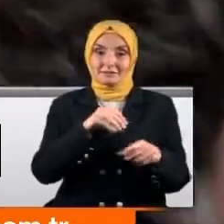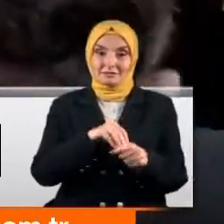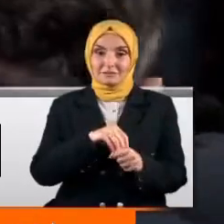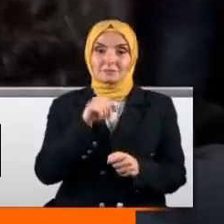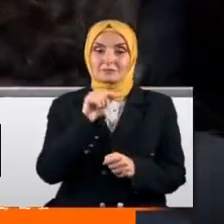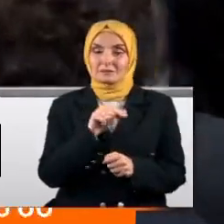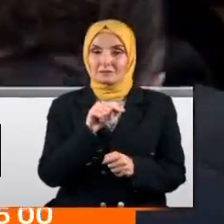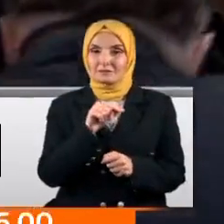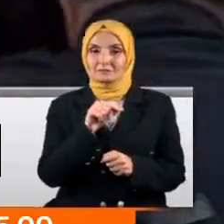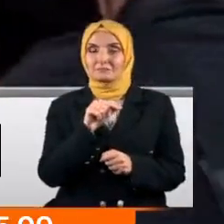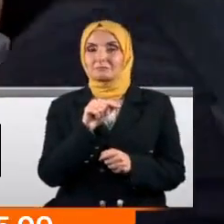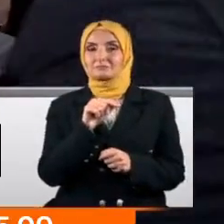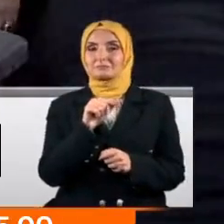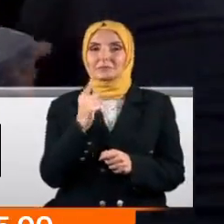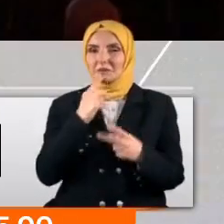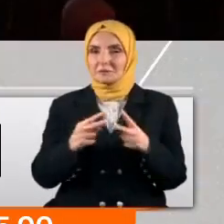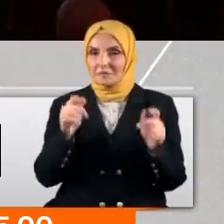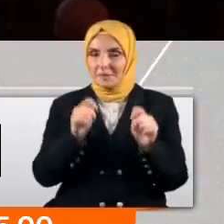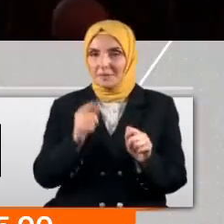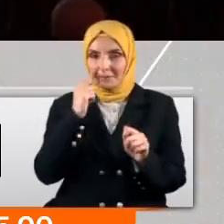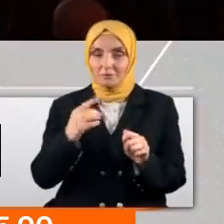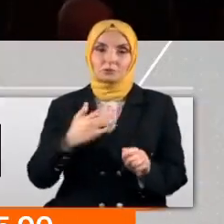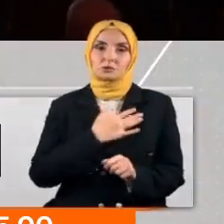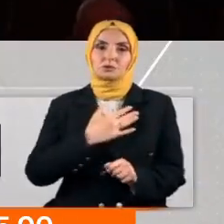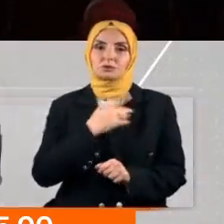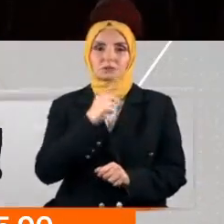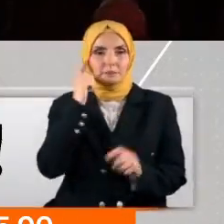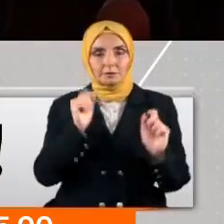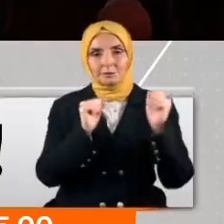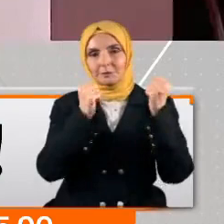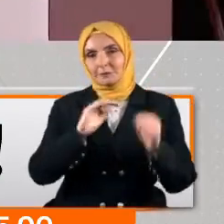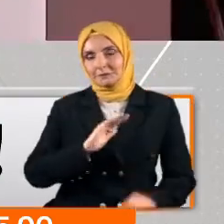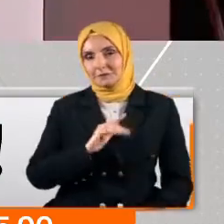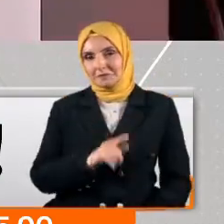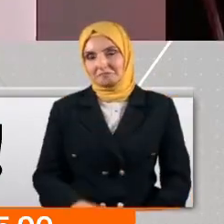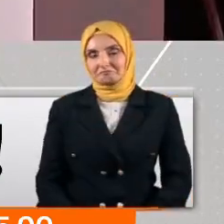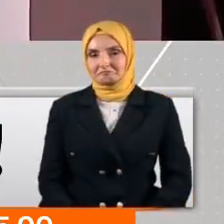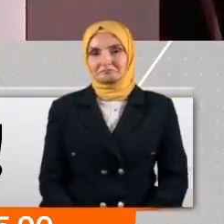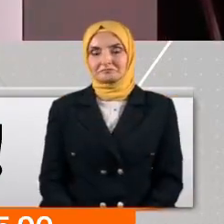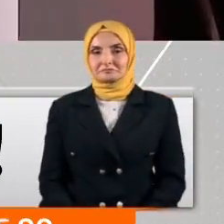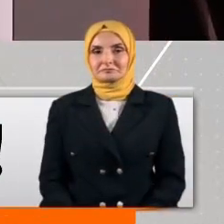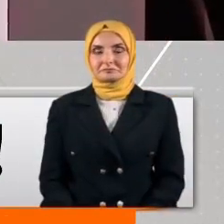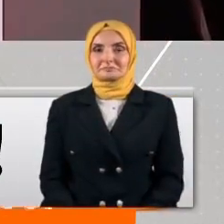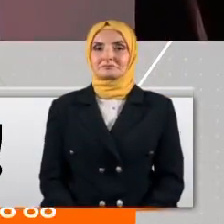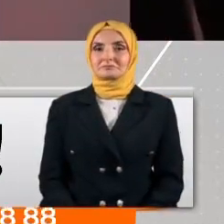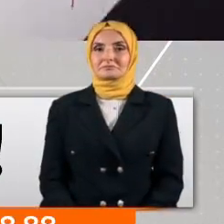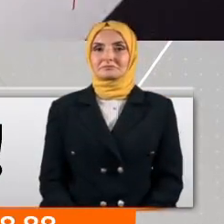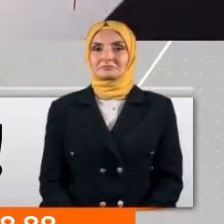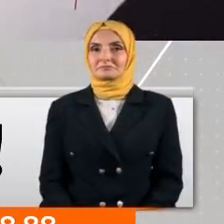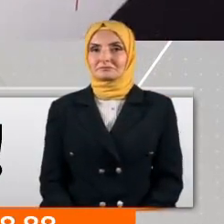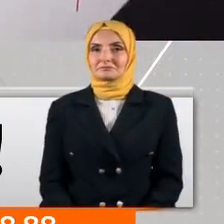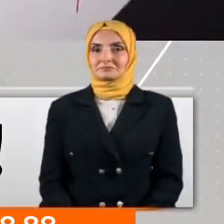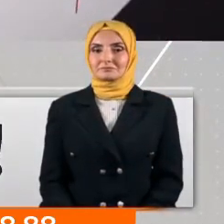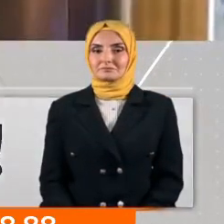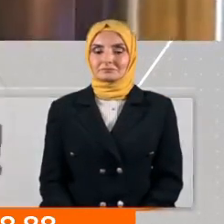açıklaması chp'lileri çileden çıkardı Cumhuriyet Halk Partisi oylarıyla Aslında bu insanların milletvekili olduğuna ilişkin bir